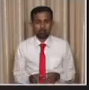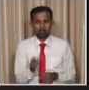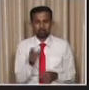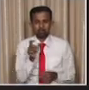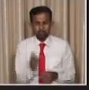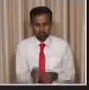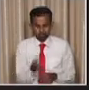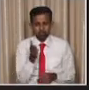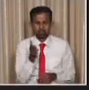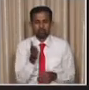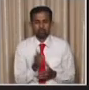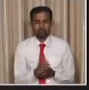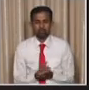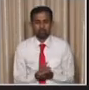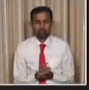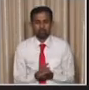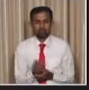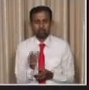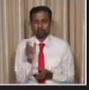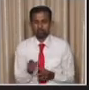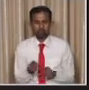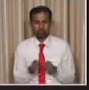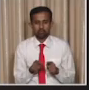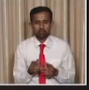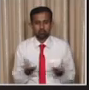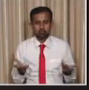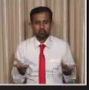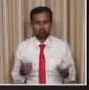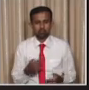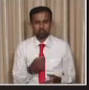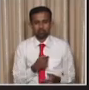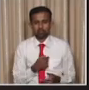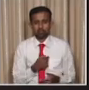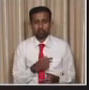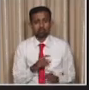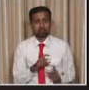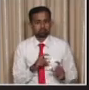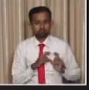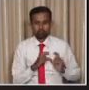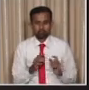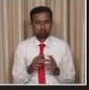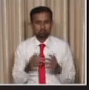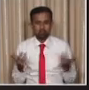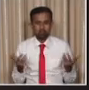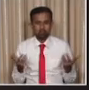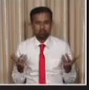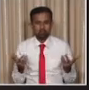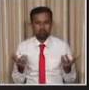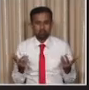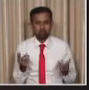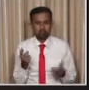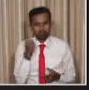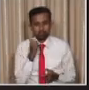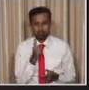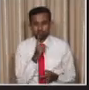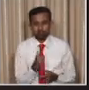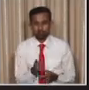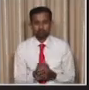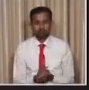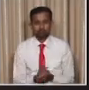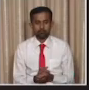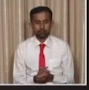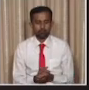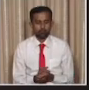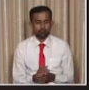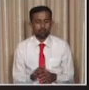මිනිස්සුද මිනිස්සු නම් වෙන්න බෑ මේ අයට හදවතක් නෑ එනිසා ඒ පිළිබඳව සිහිපත් කරනවා ඒක මම